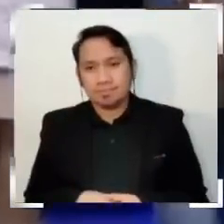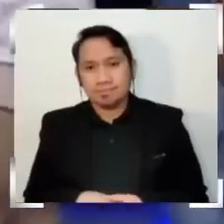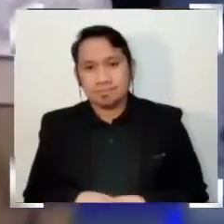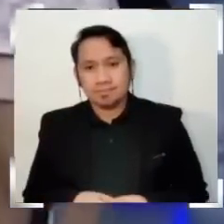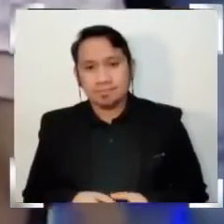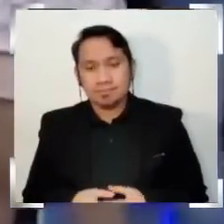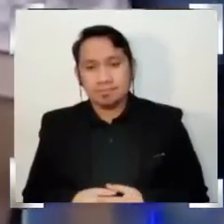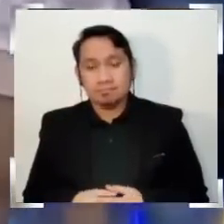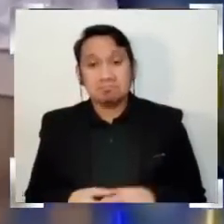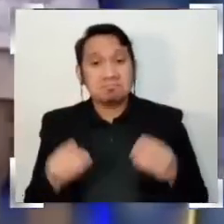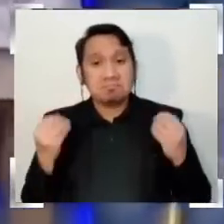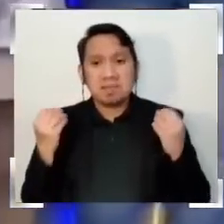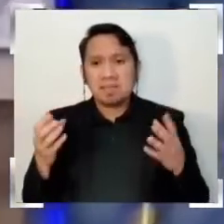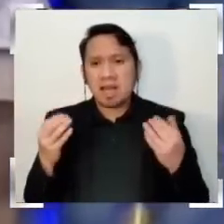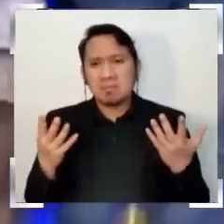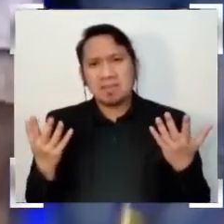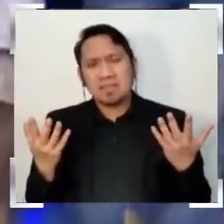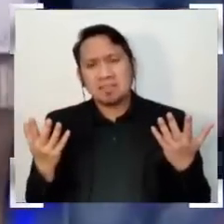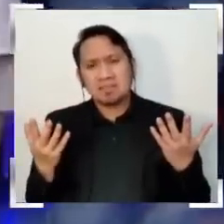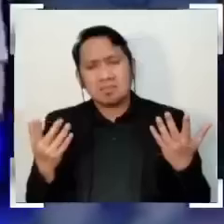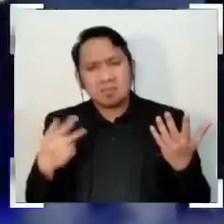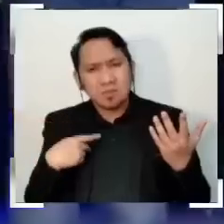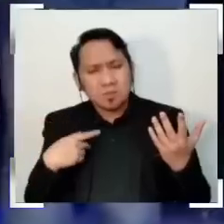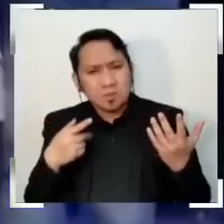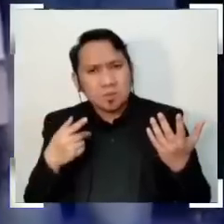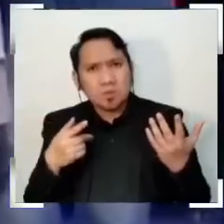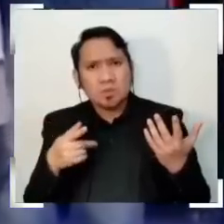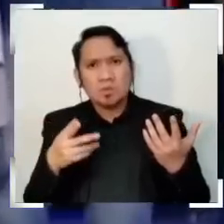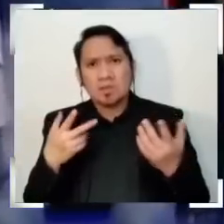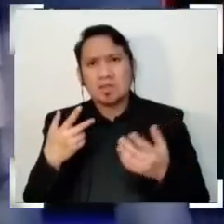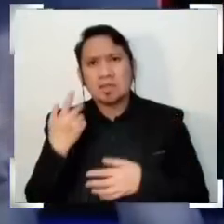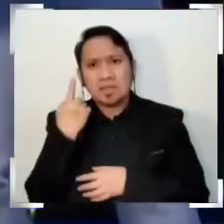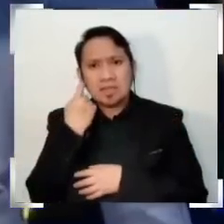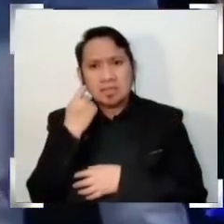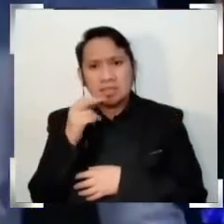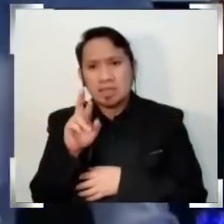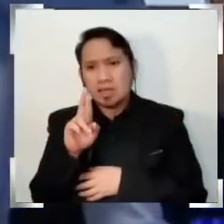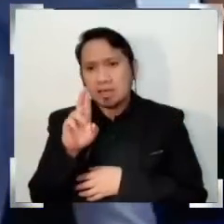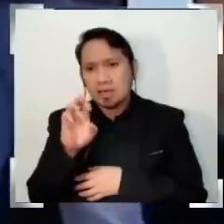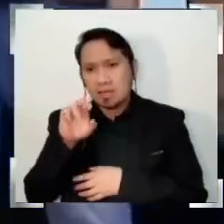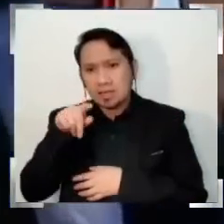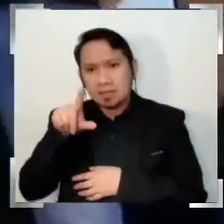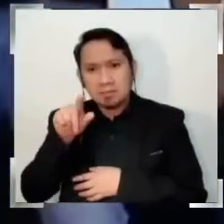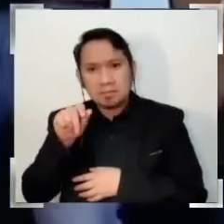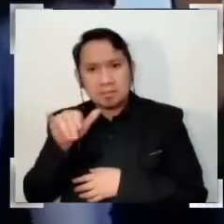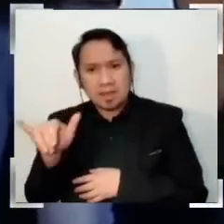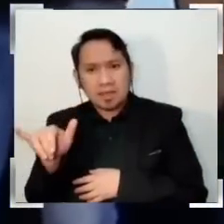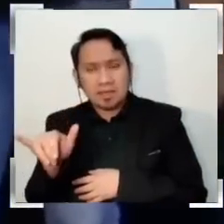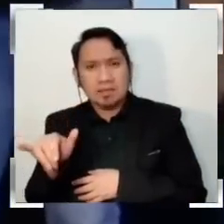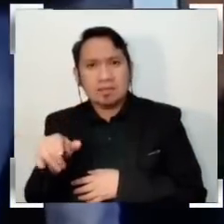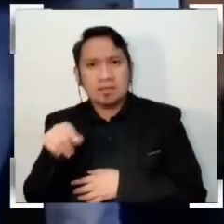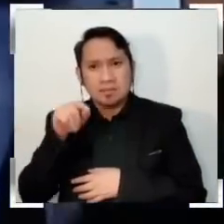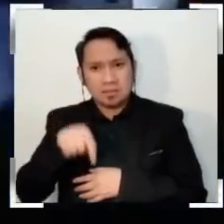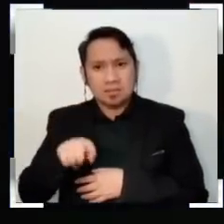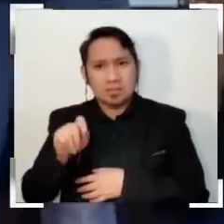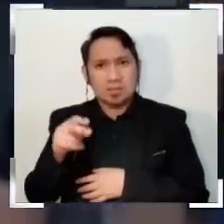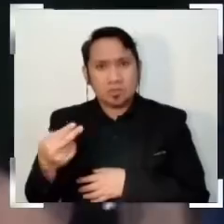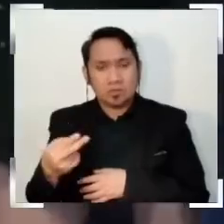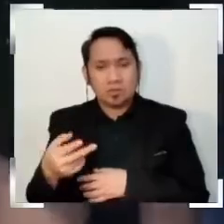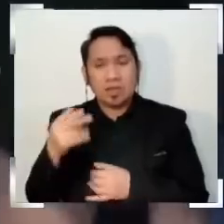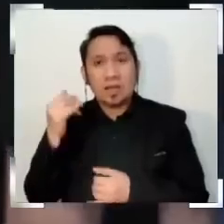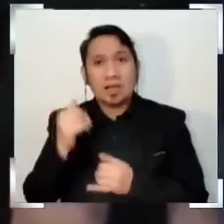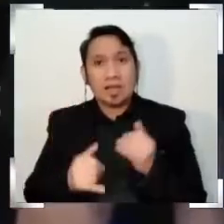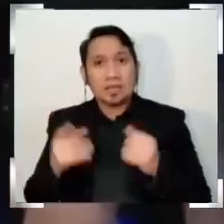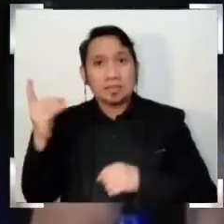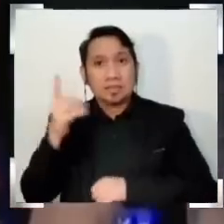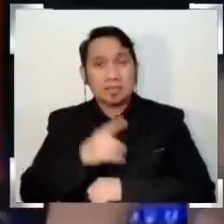Marami ang nagtaka nang replay ang inilabas ng Noontime Show na Itbulaga ngayong Miyerkules, huling araw ng Mayo.